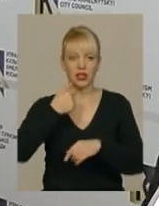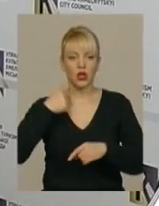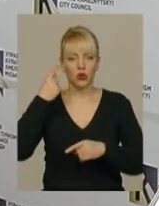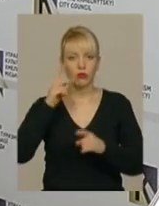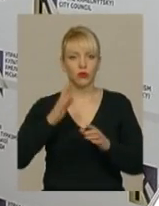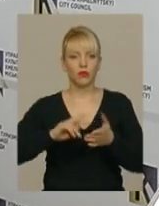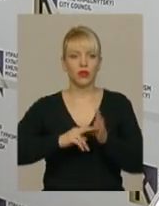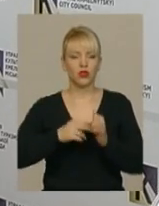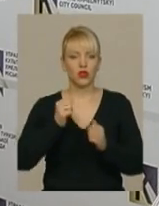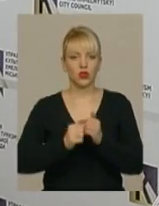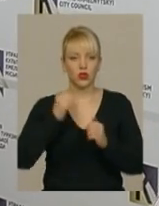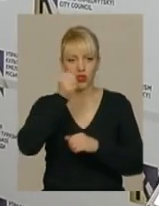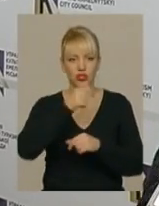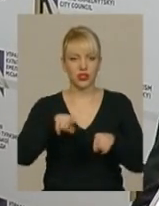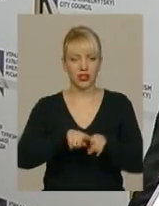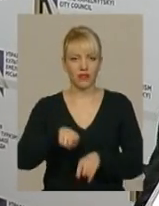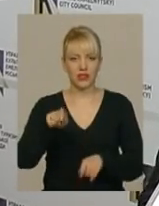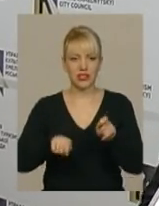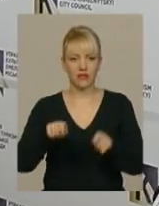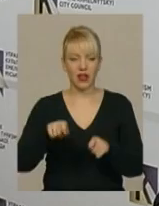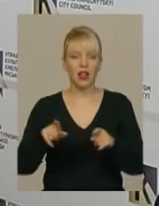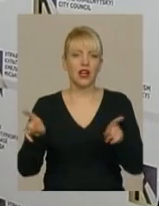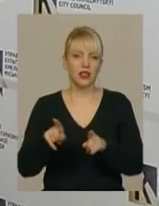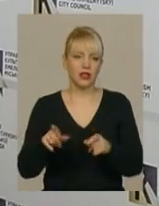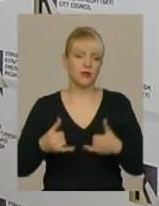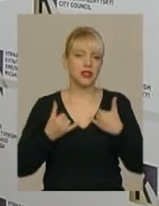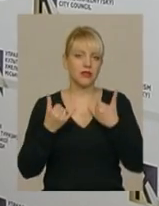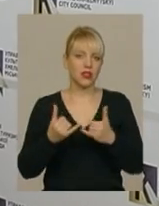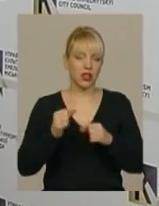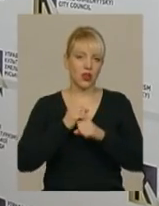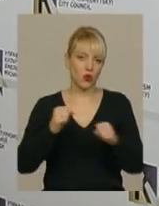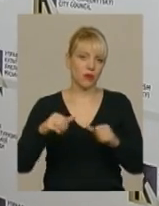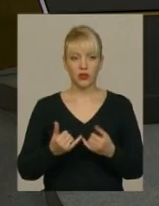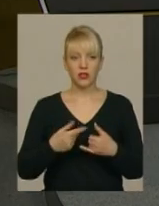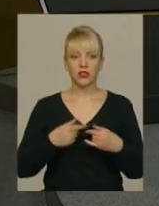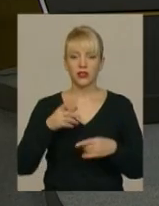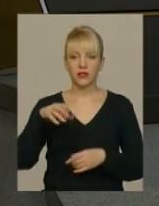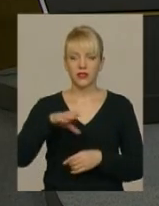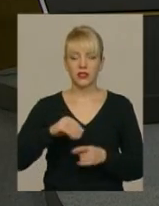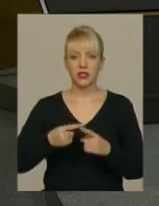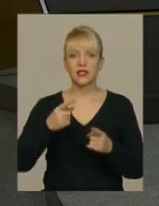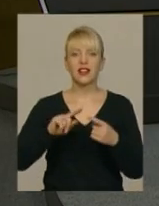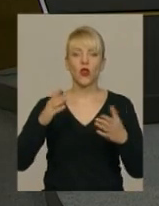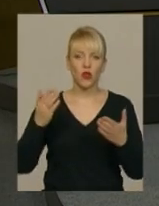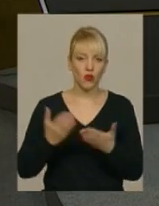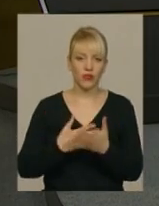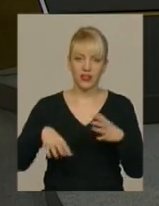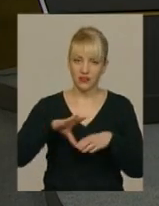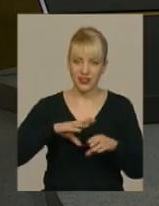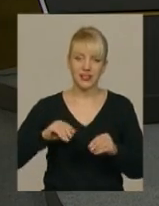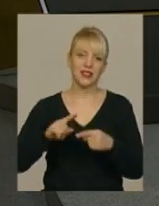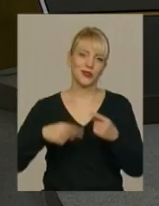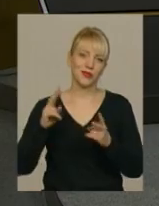планувати як щорічний такий фестиваль, фестиваль, який присвячений Героям Небесної Сотні. Це всі новини на цю годину.